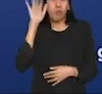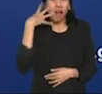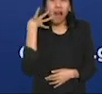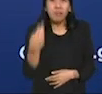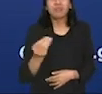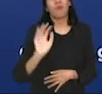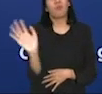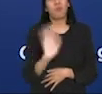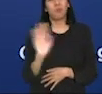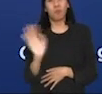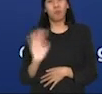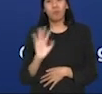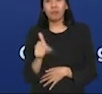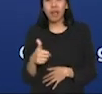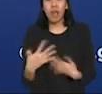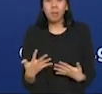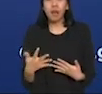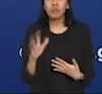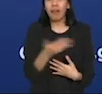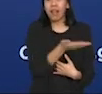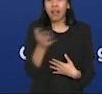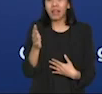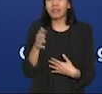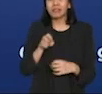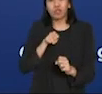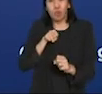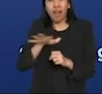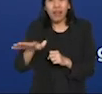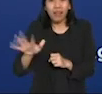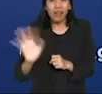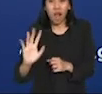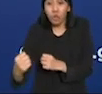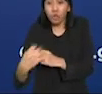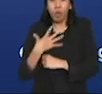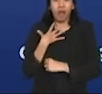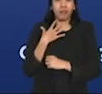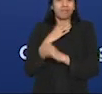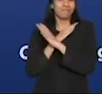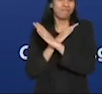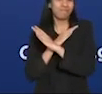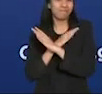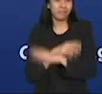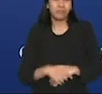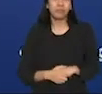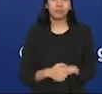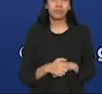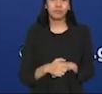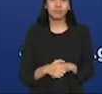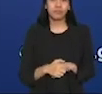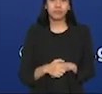pastikan untuk tidak tertular atau tidak menulari orang lain Hai perjalanan kita